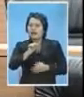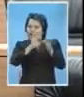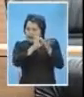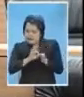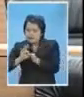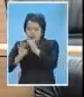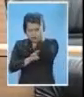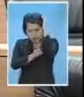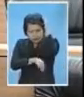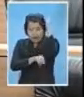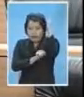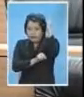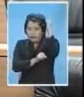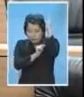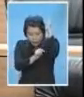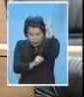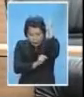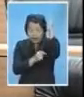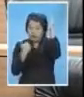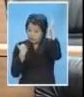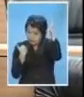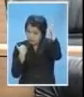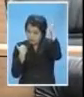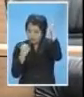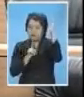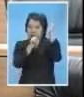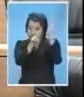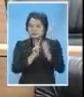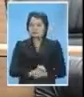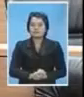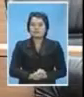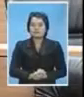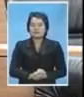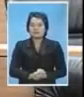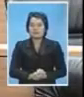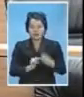เซตากใบหรือไม่อย่างไรในกรณีพี่น้องประช